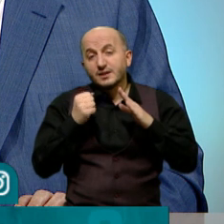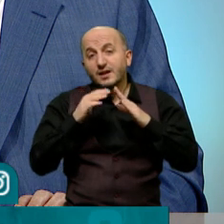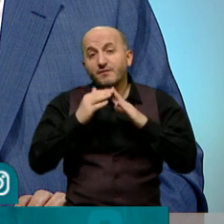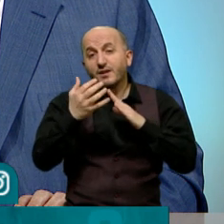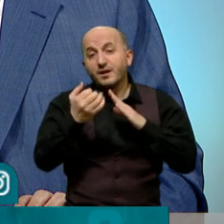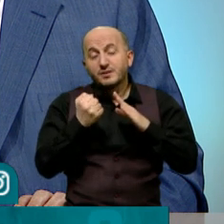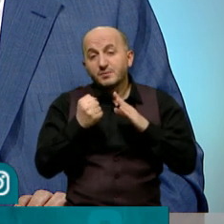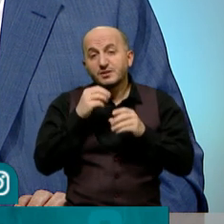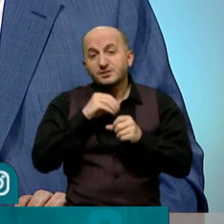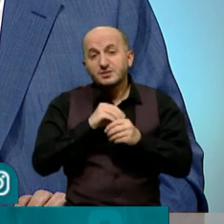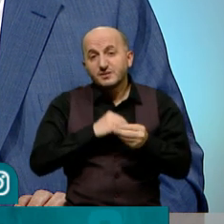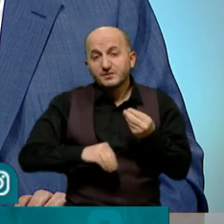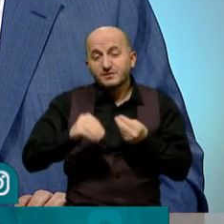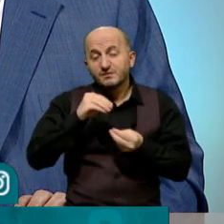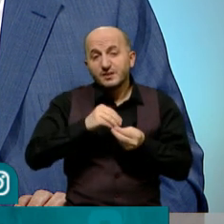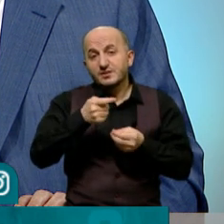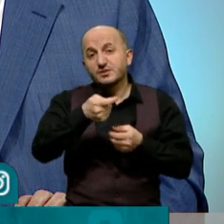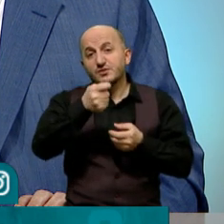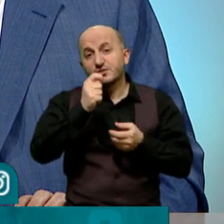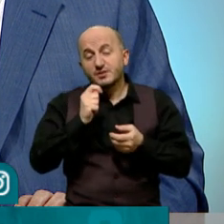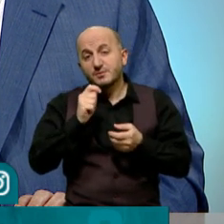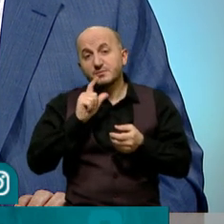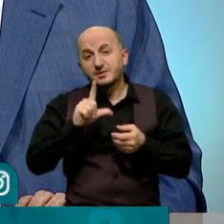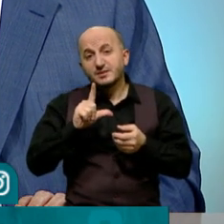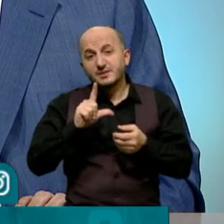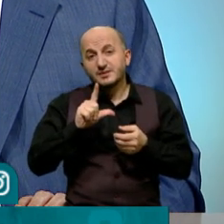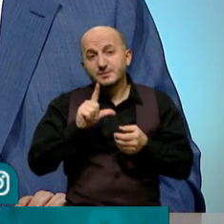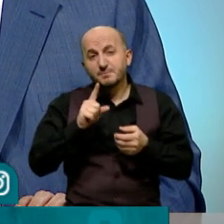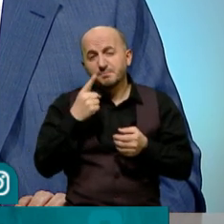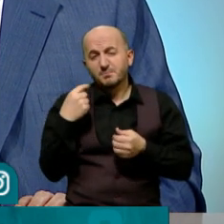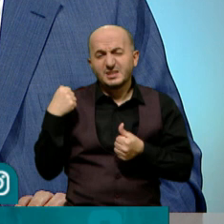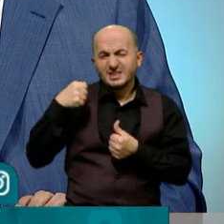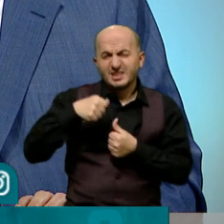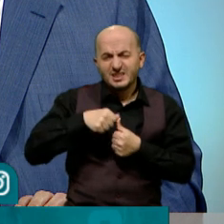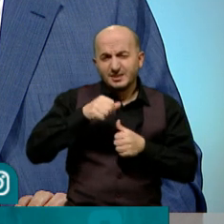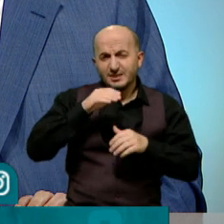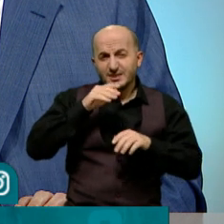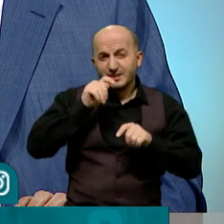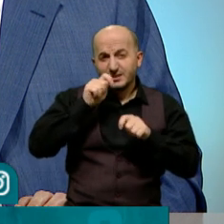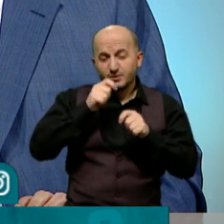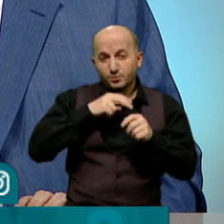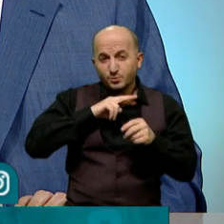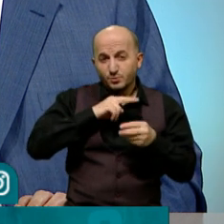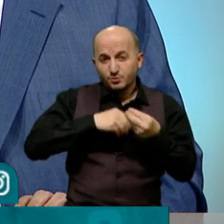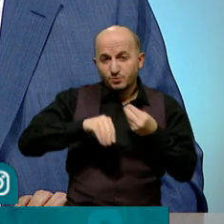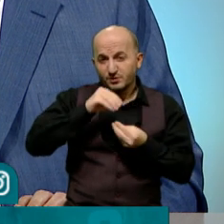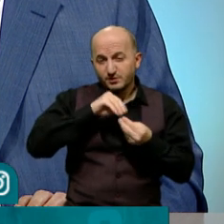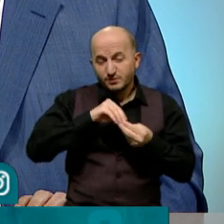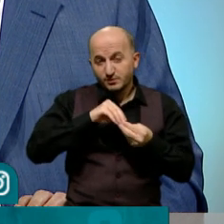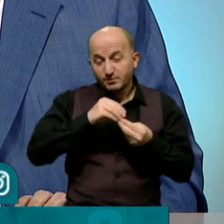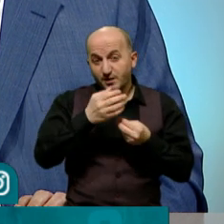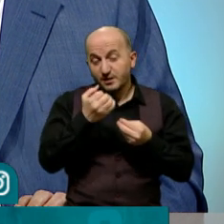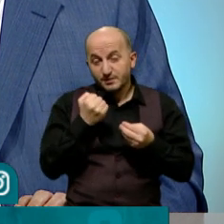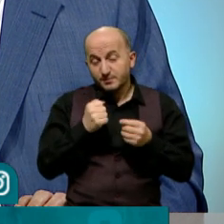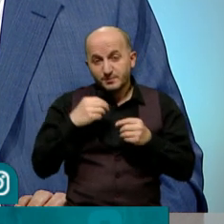de faiz çekmemiz lazım bankadan. Bir kere mahsus yapılan bir şeyde günaha yok diyorlar, alınabilir diyorlar.